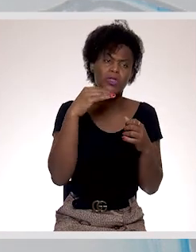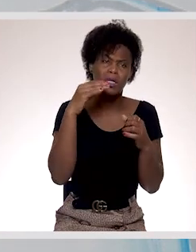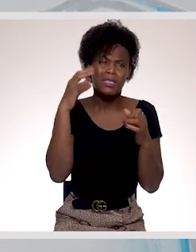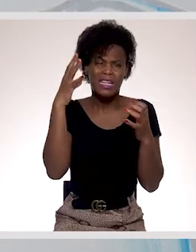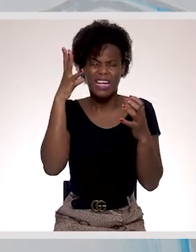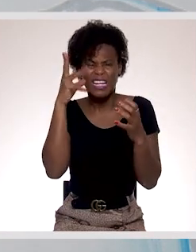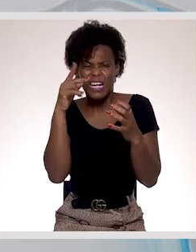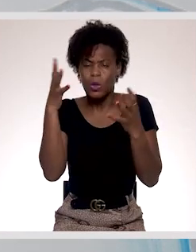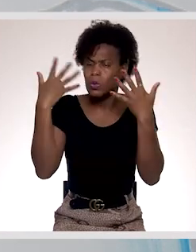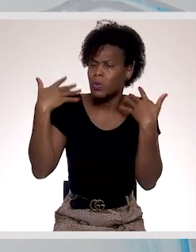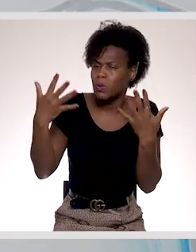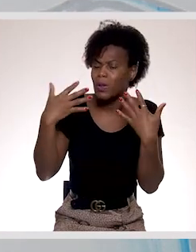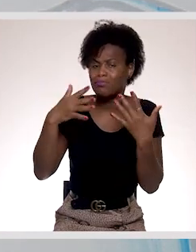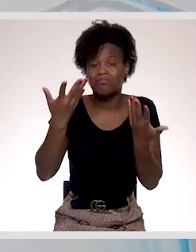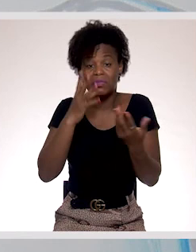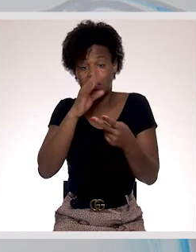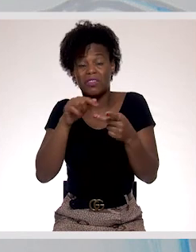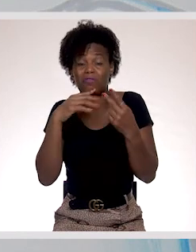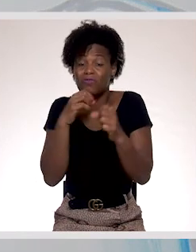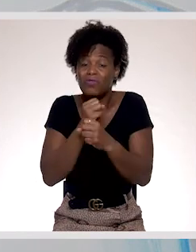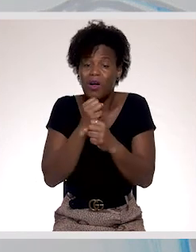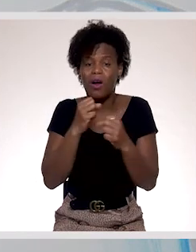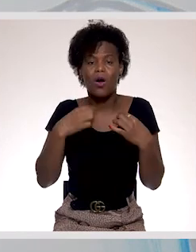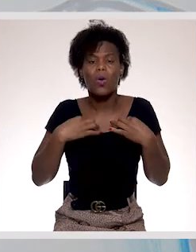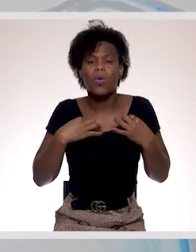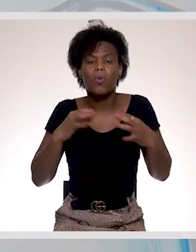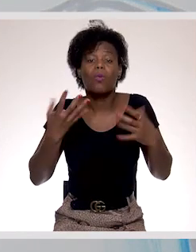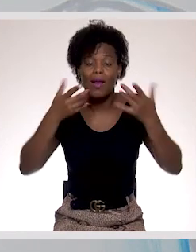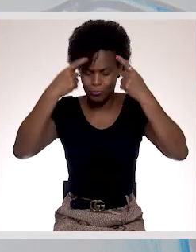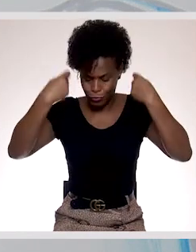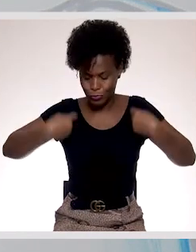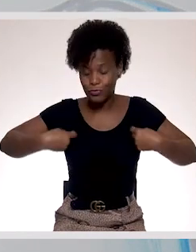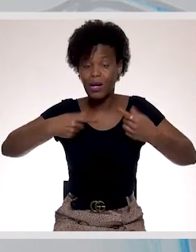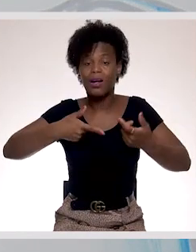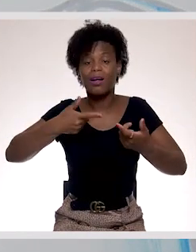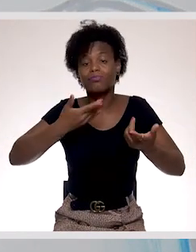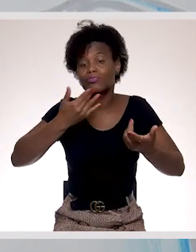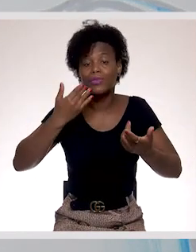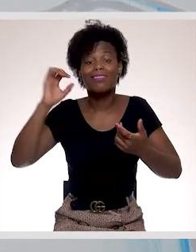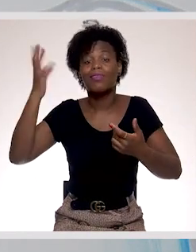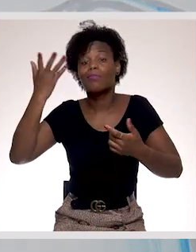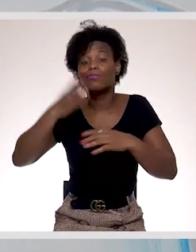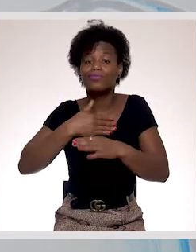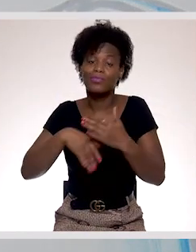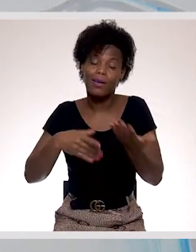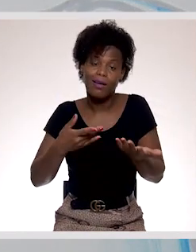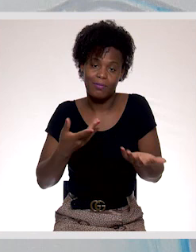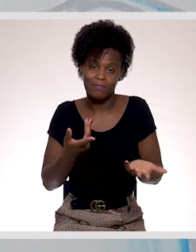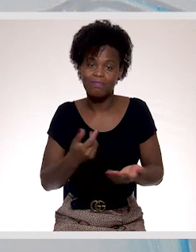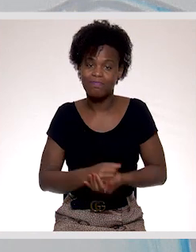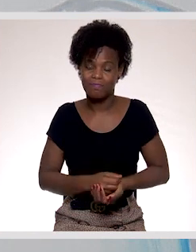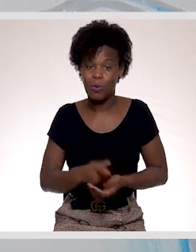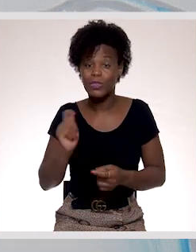froid. N'est-ce pas? Qu'est-ce qu'il faut porter aussi? Quels vêtements il faut porter selon la saison qu'il fait, selon le temps qu'il